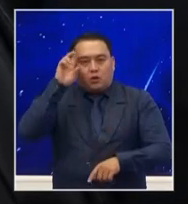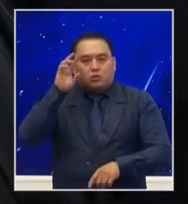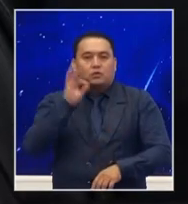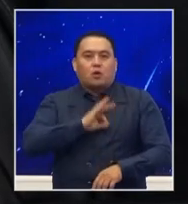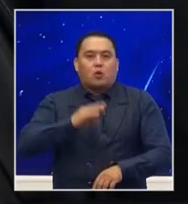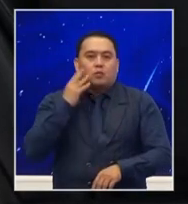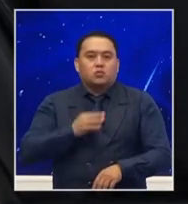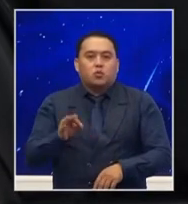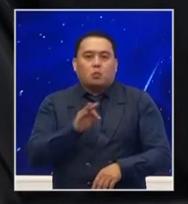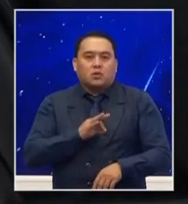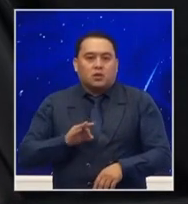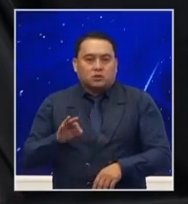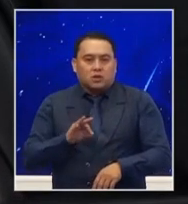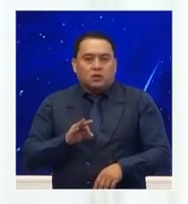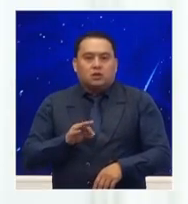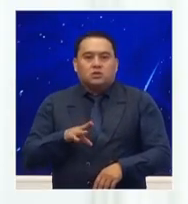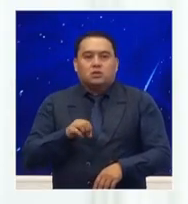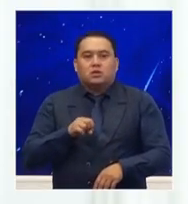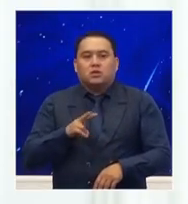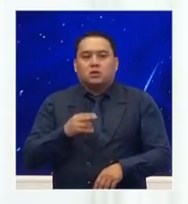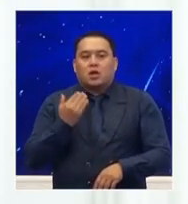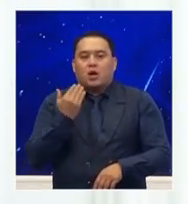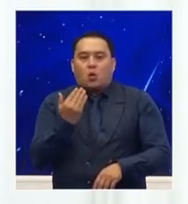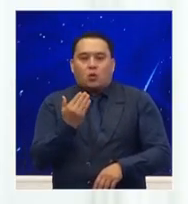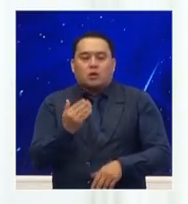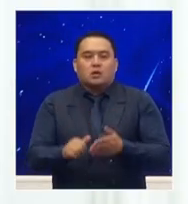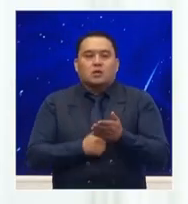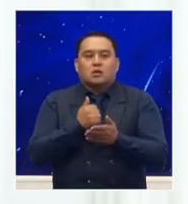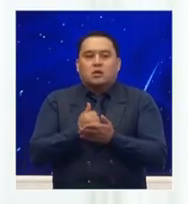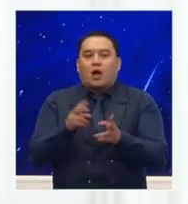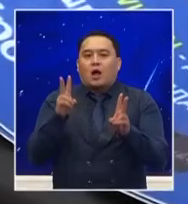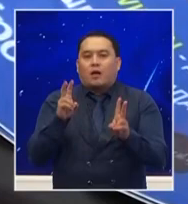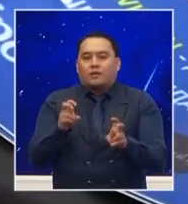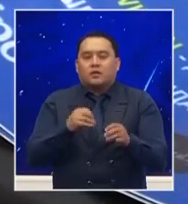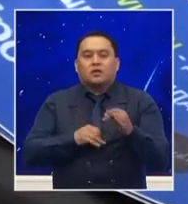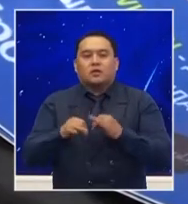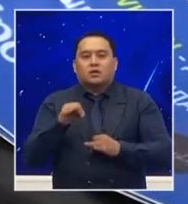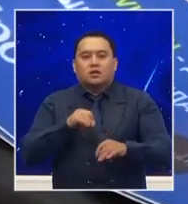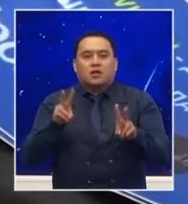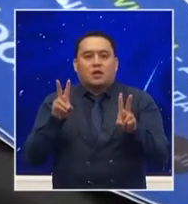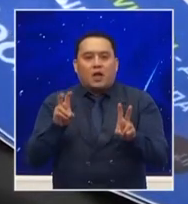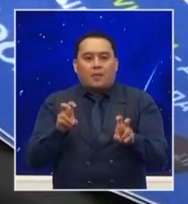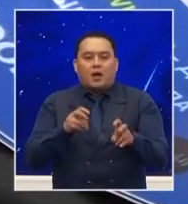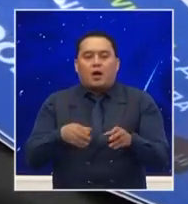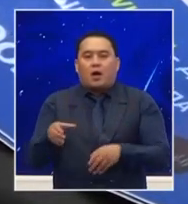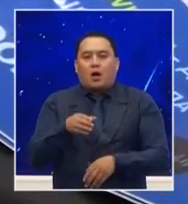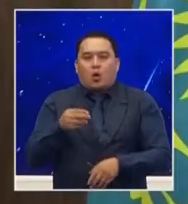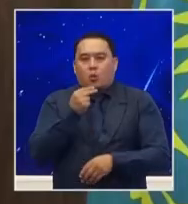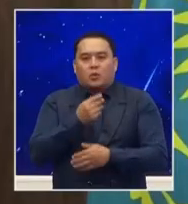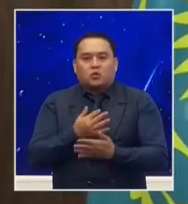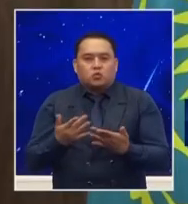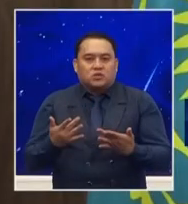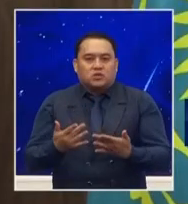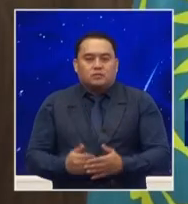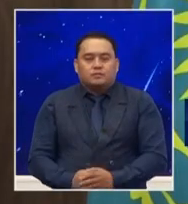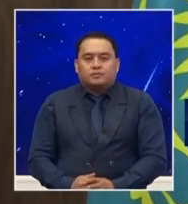доходов по Алматинской области Сырым Дынбаев. Одна из ключевых тем совместного обсуждения – борьба с теневым оборотом алкогольной продукции. От